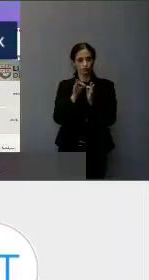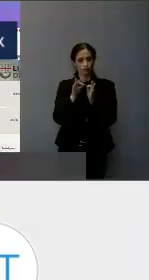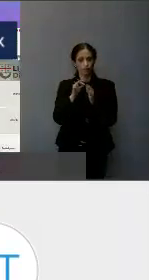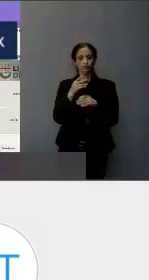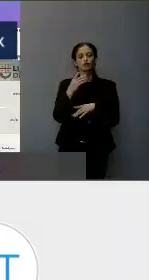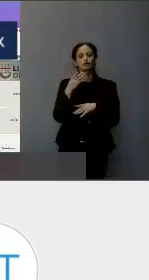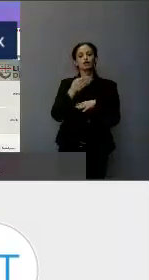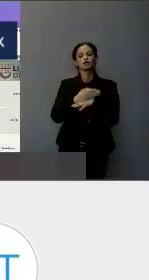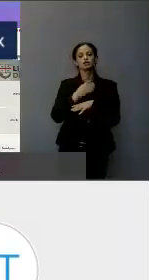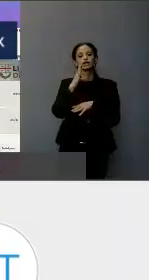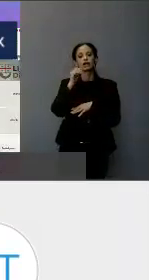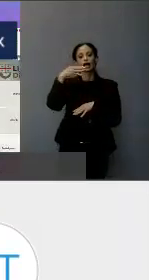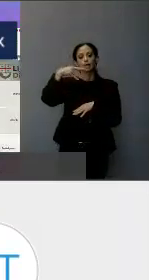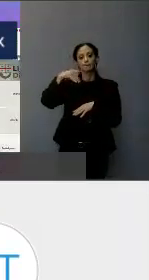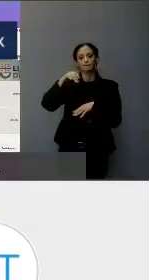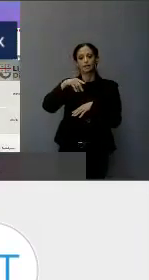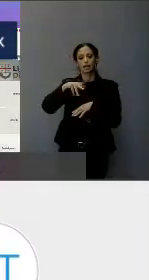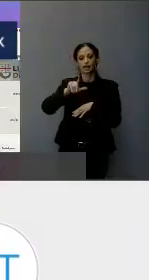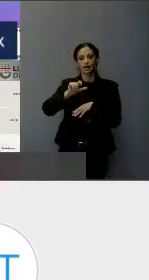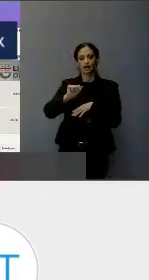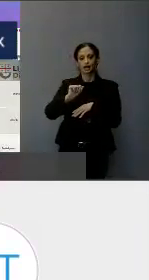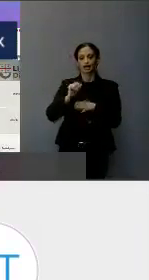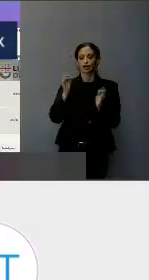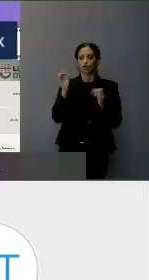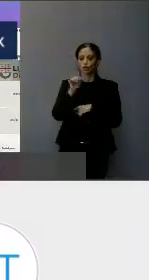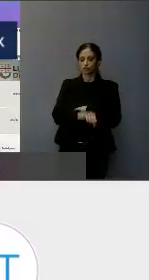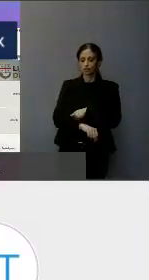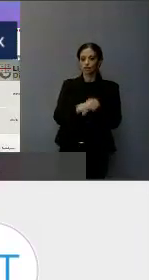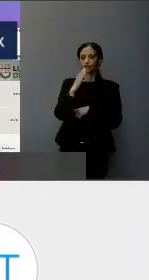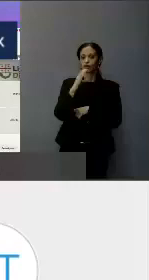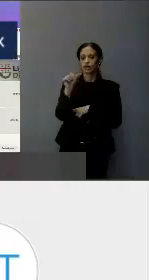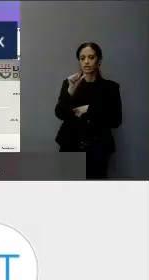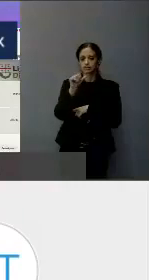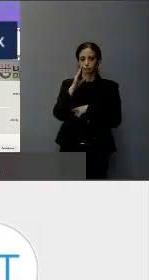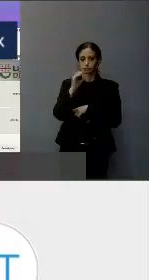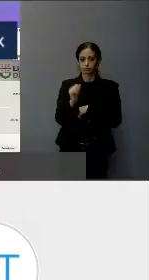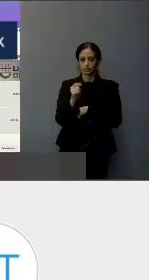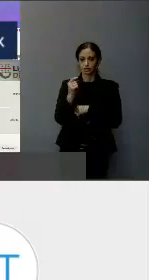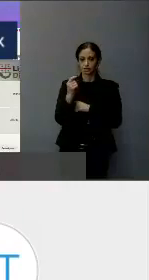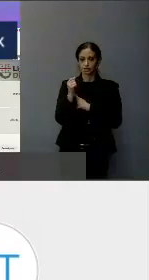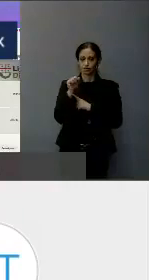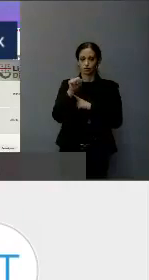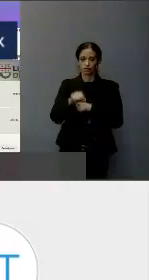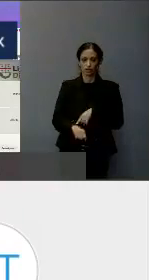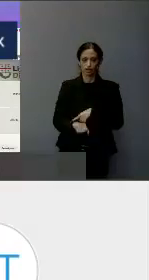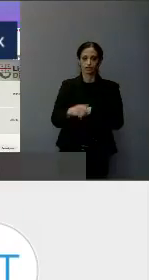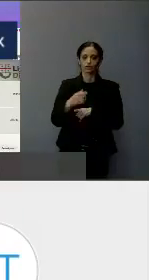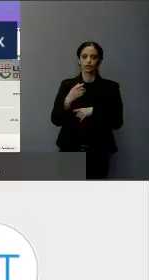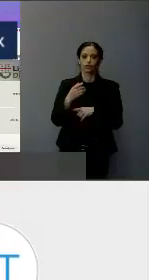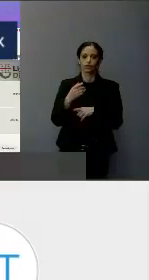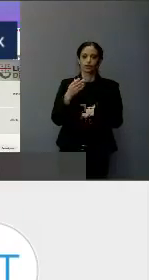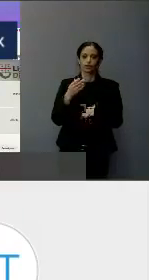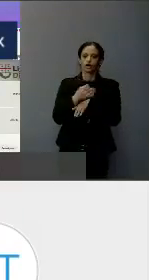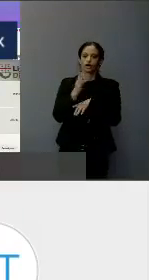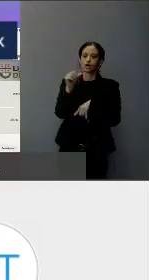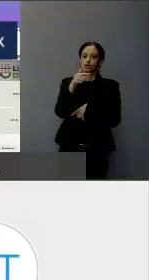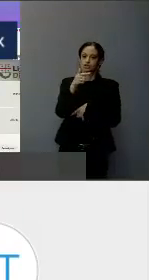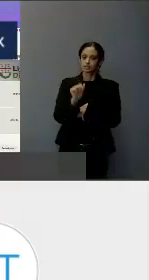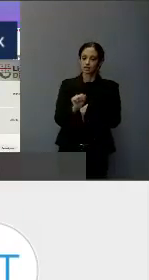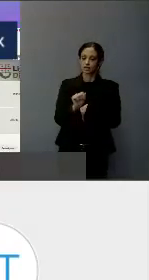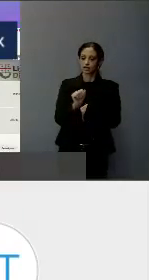consigliere campanella mario signore cassiba contrario consigliere costa